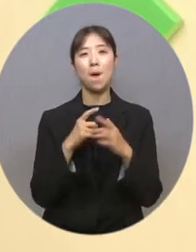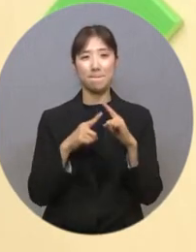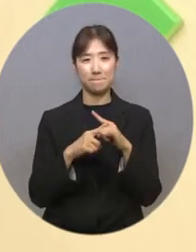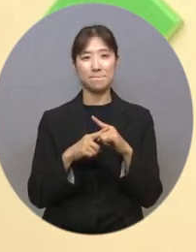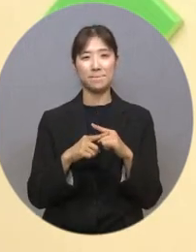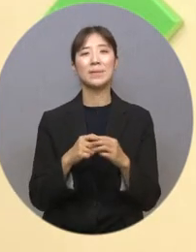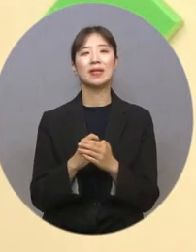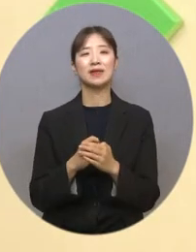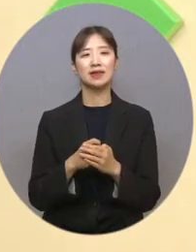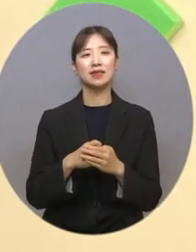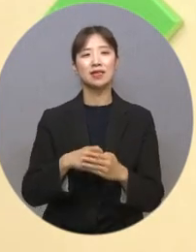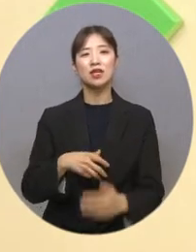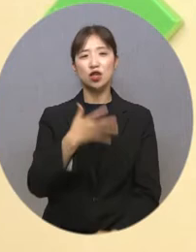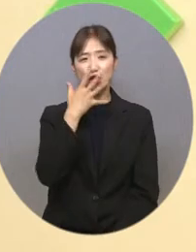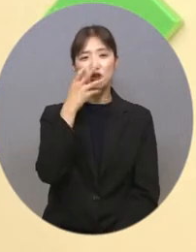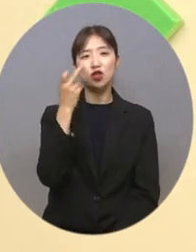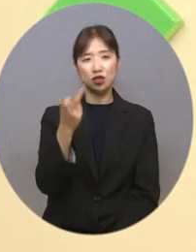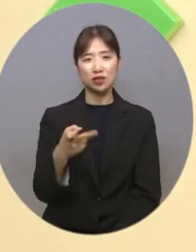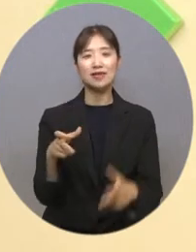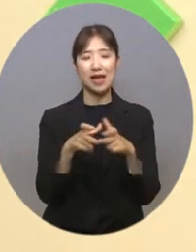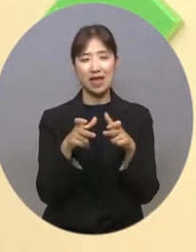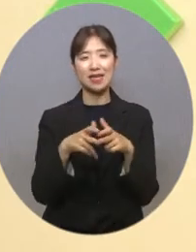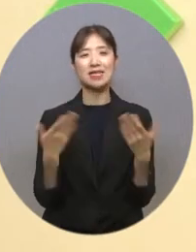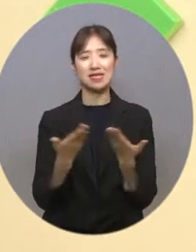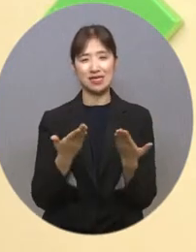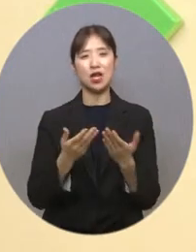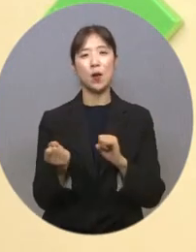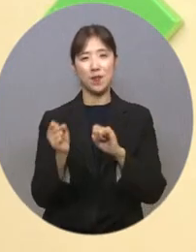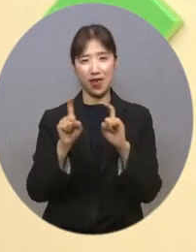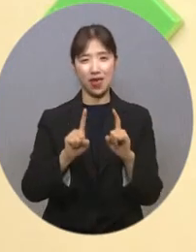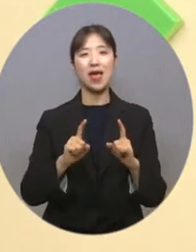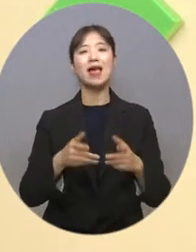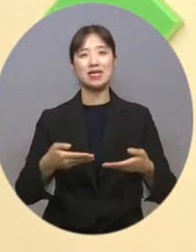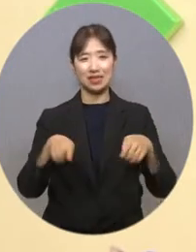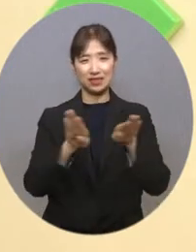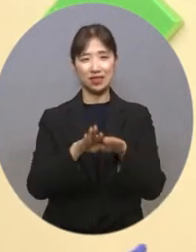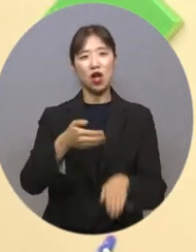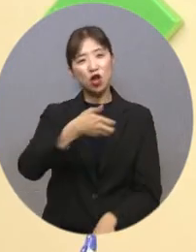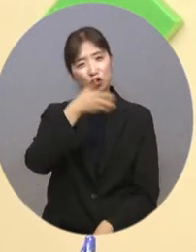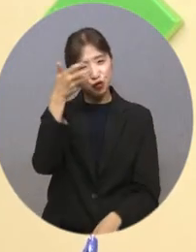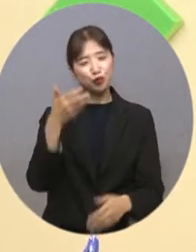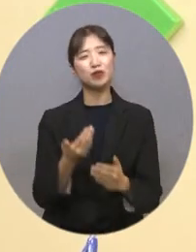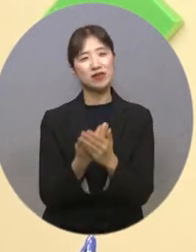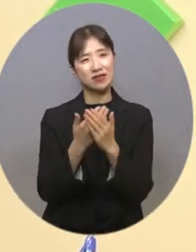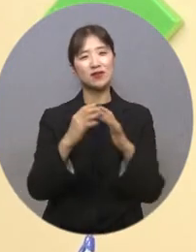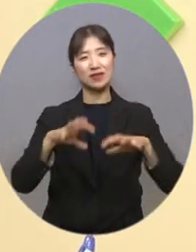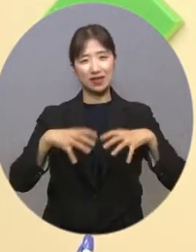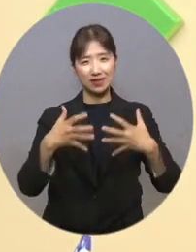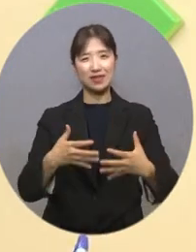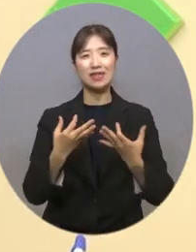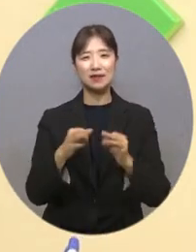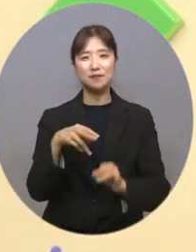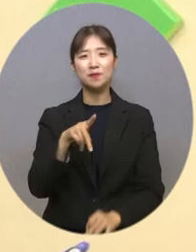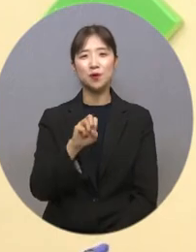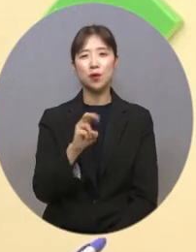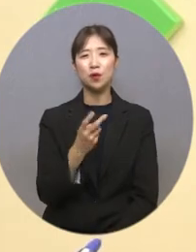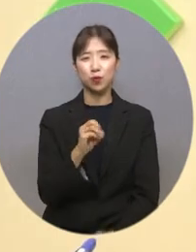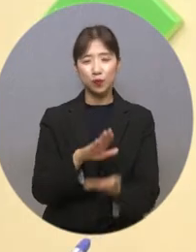동행산하시설인 순천시 장애인 직업재활시설 꿈을 키우는 세상의 김성룡입니다. 여러분,